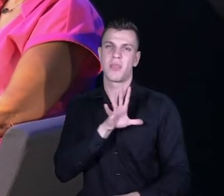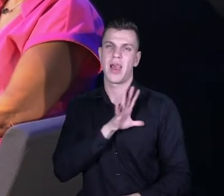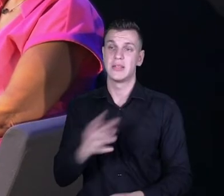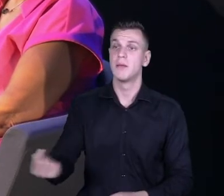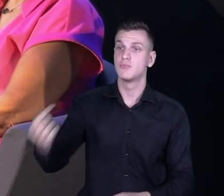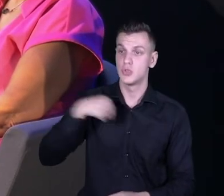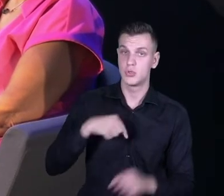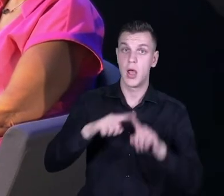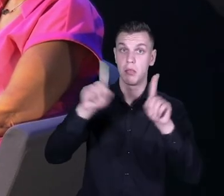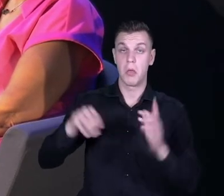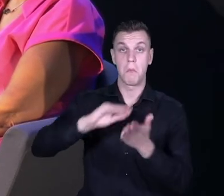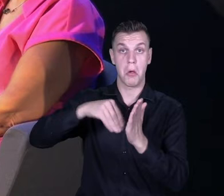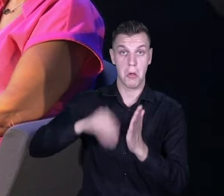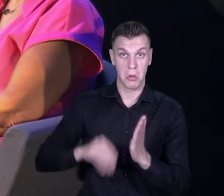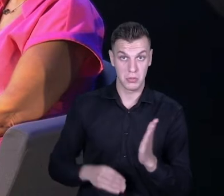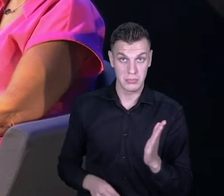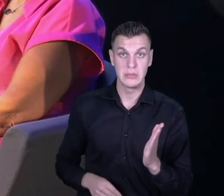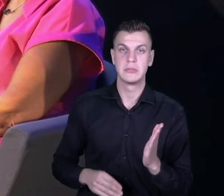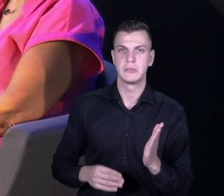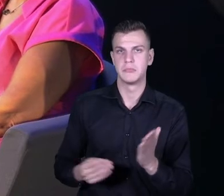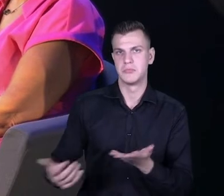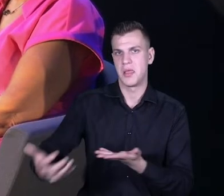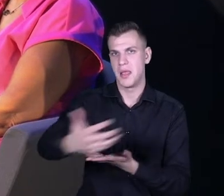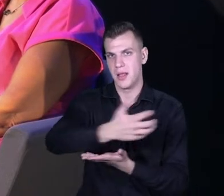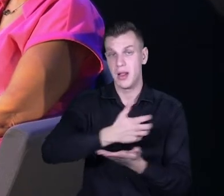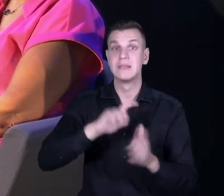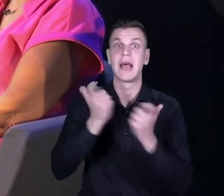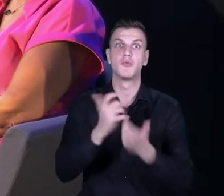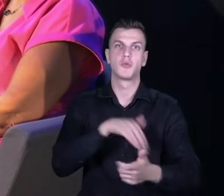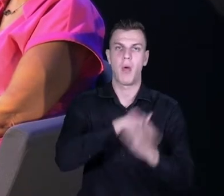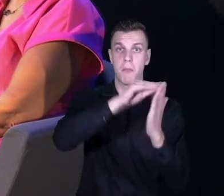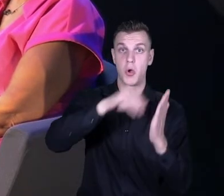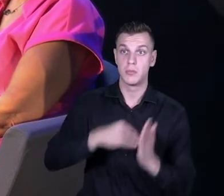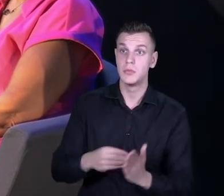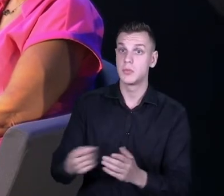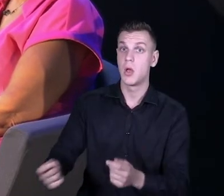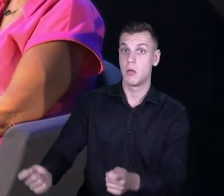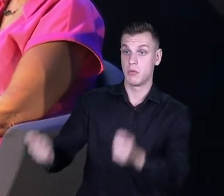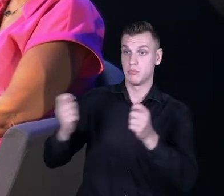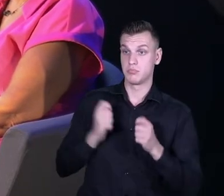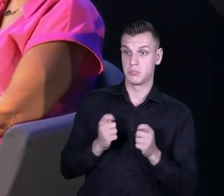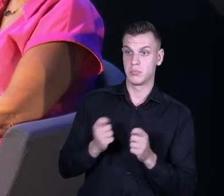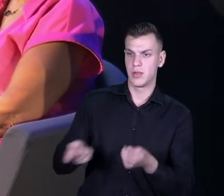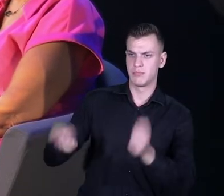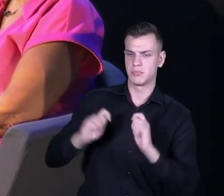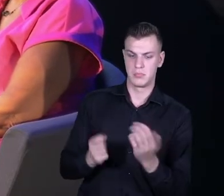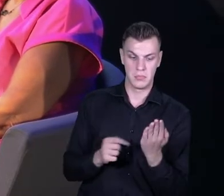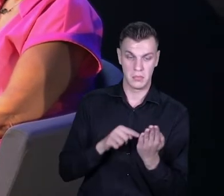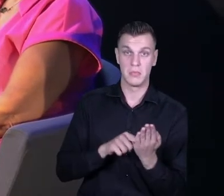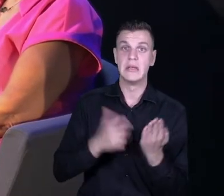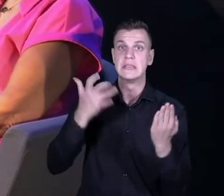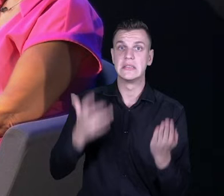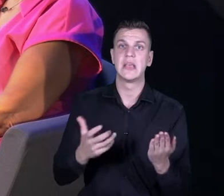z petycją, z podpisami zebranymi z całej szkoły, że chcieliby mieć swój własny plac zabaw.